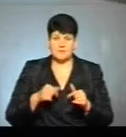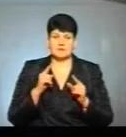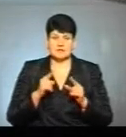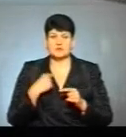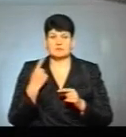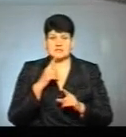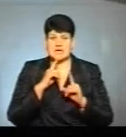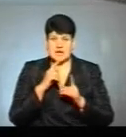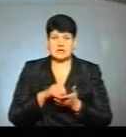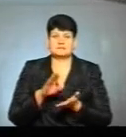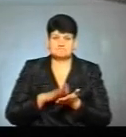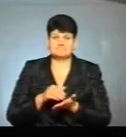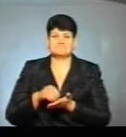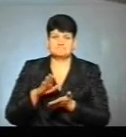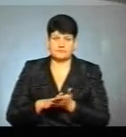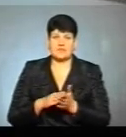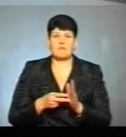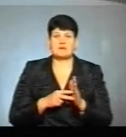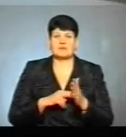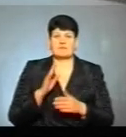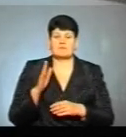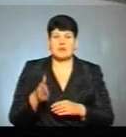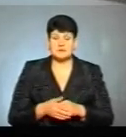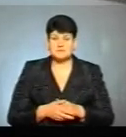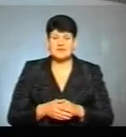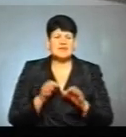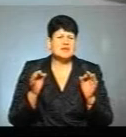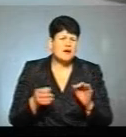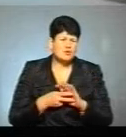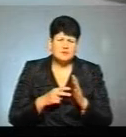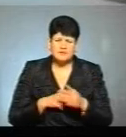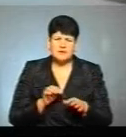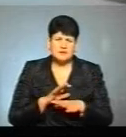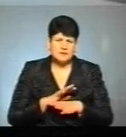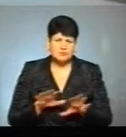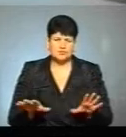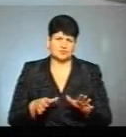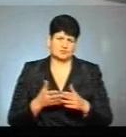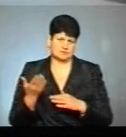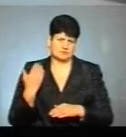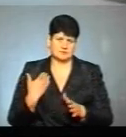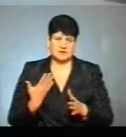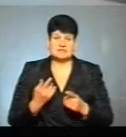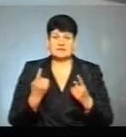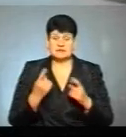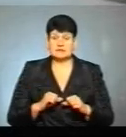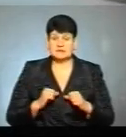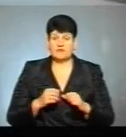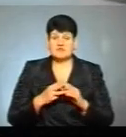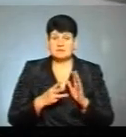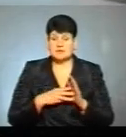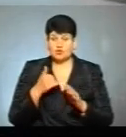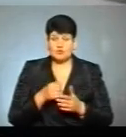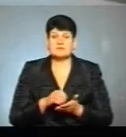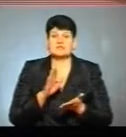обласна рада їх фіксувала в перспективний план. Тобто ніякого планування утворення громад до 2018 року не було. З величезними зусиллями у 2018